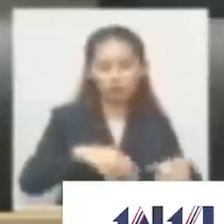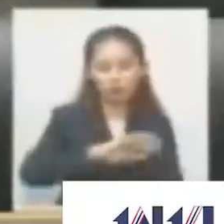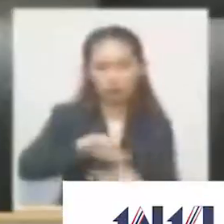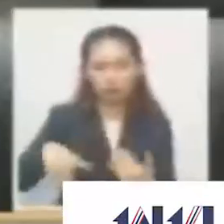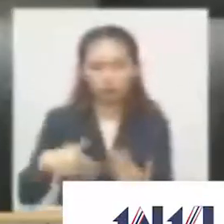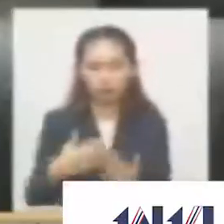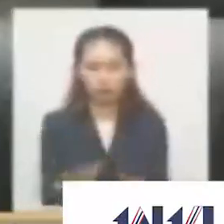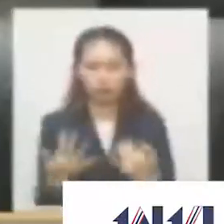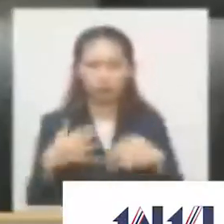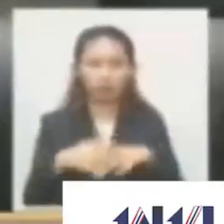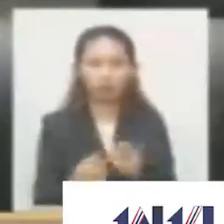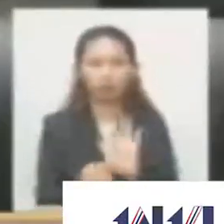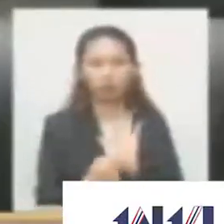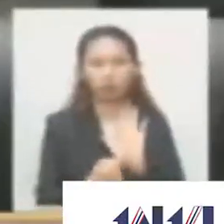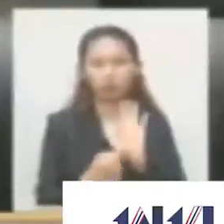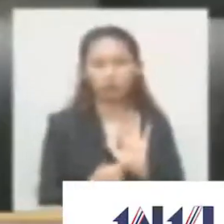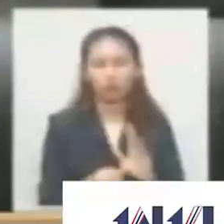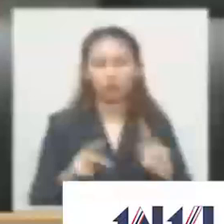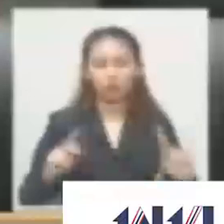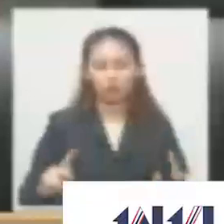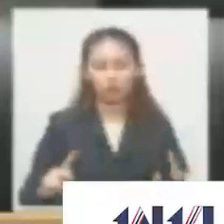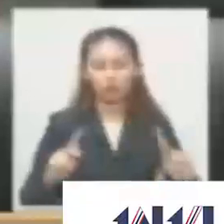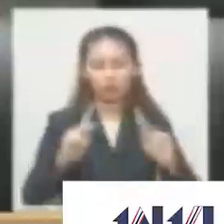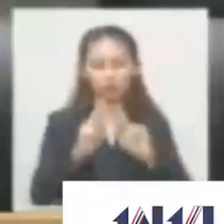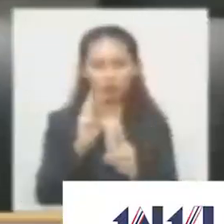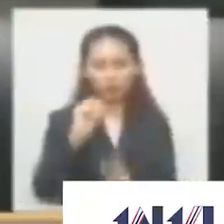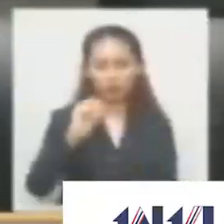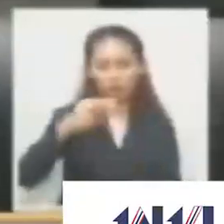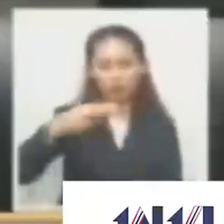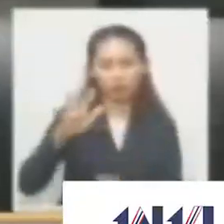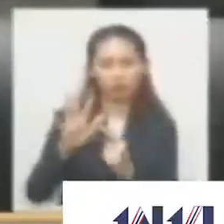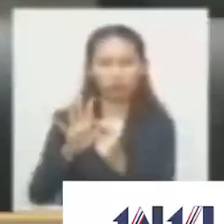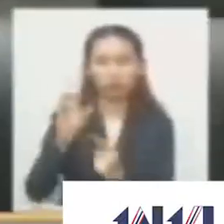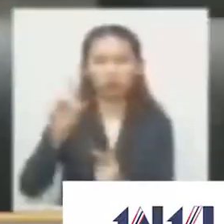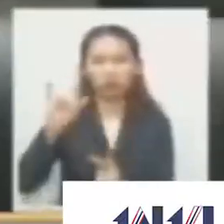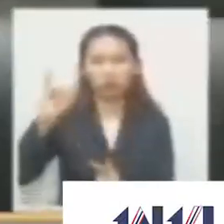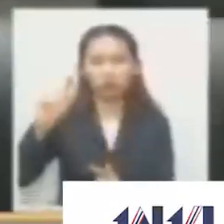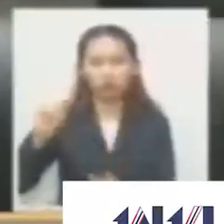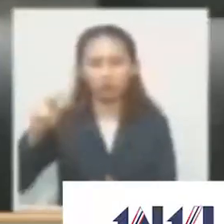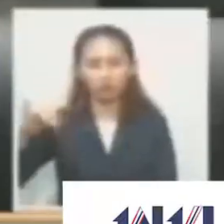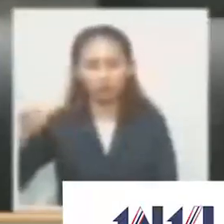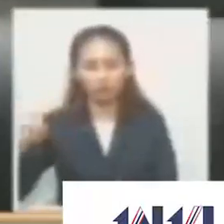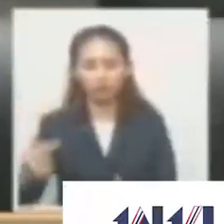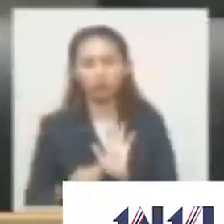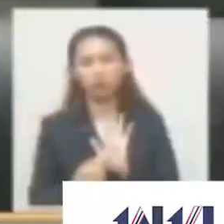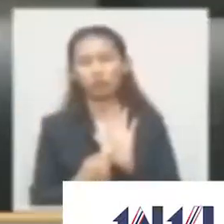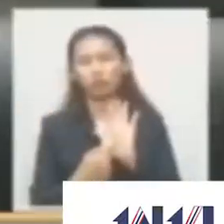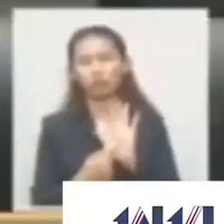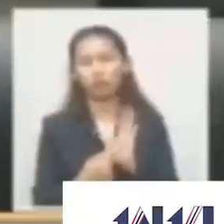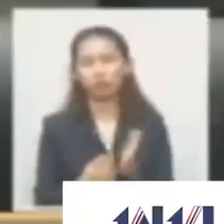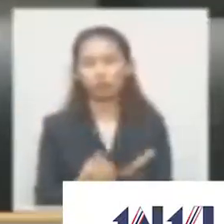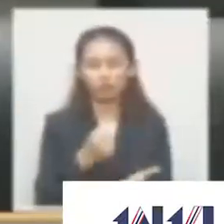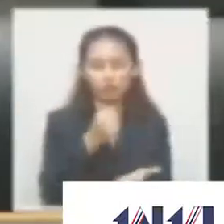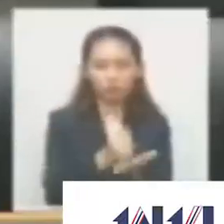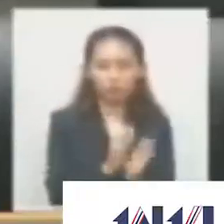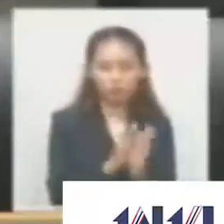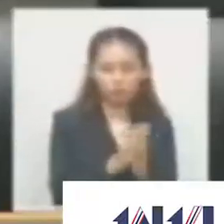งมหาดไทยครับท่านเปิดด่านได้ไหมครับเพื่อใช้บอร์ดดิ้งพาสหรือบัตรผ่านแดนก็ได้ครับเพื่อให้เพื่อนบ้